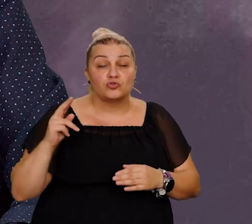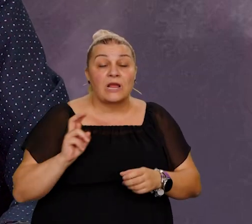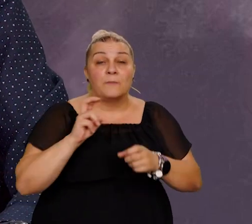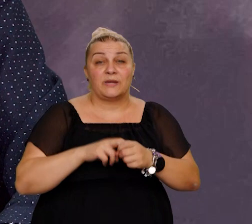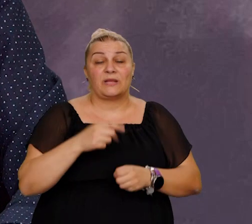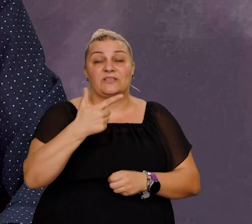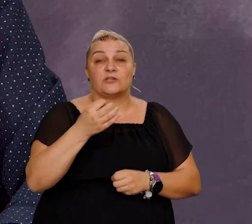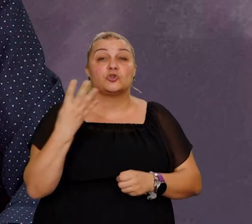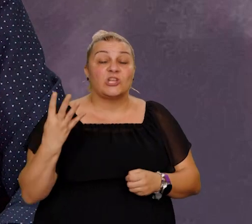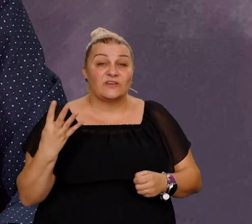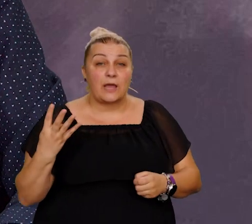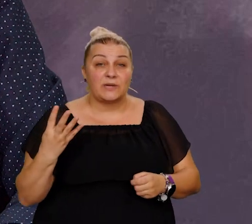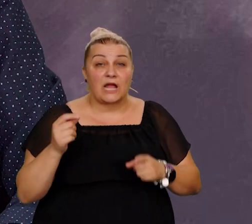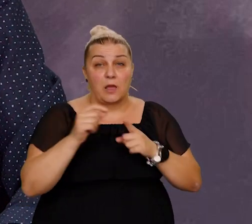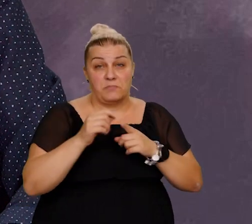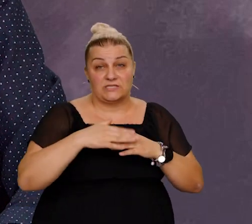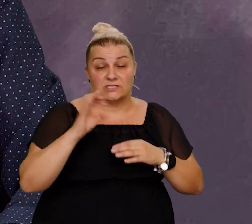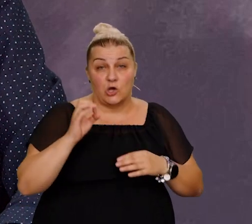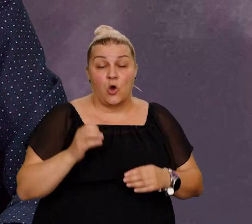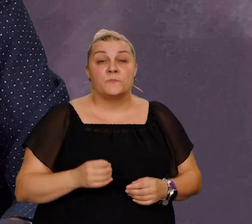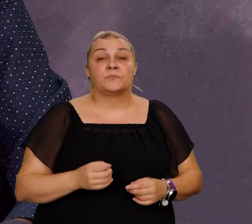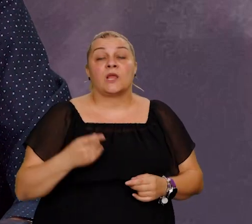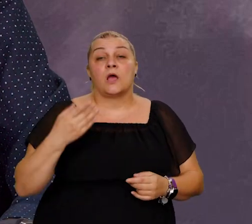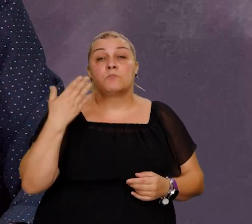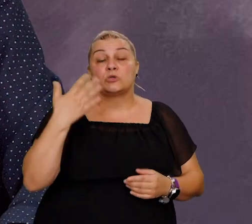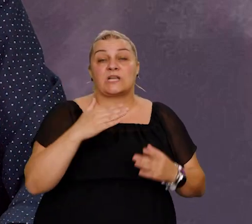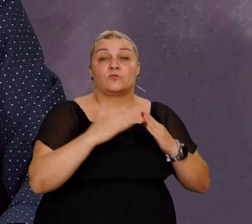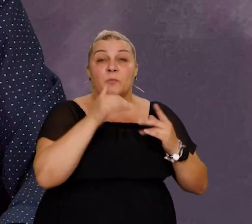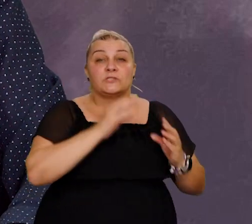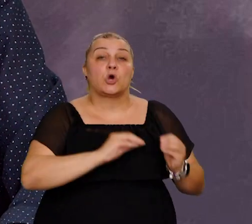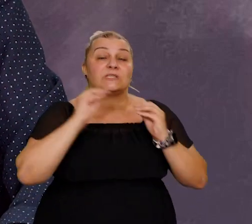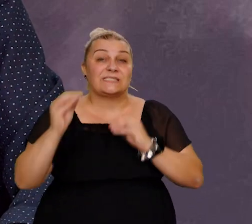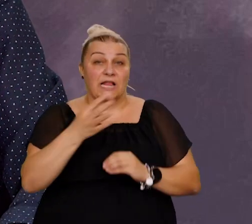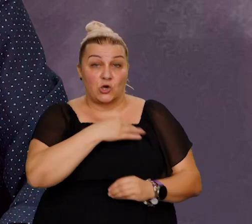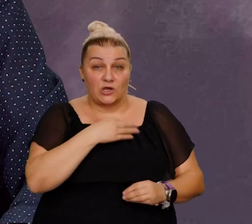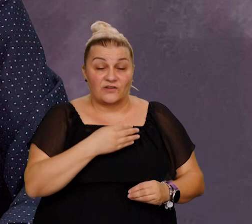vojske, pripadnik 204. brigade PZO-a Kadro Kulašin. Pozdrav domovinskom